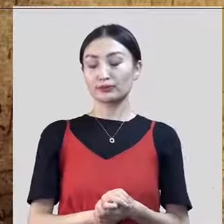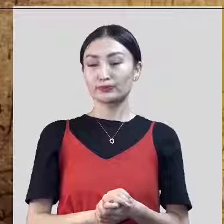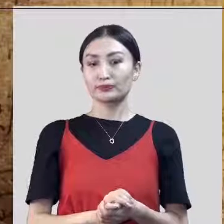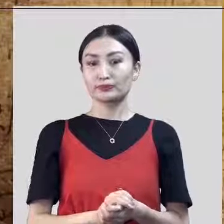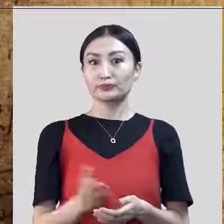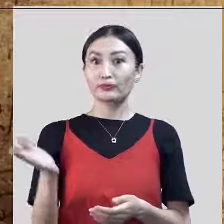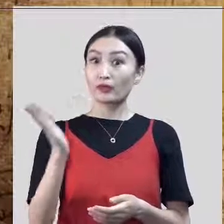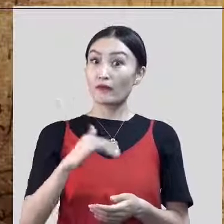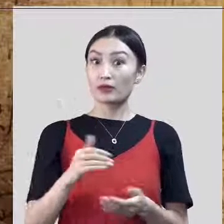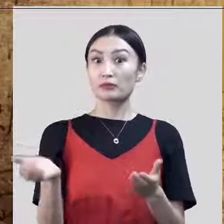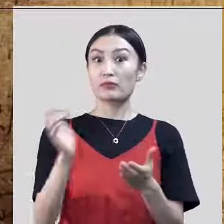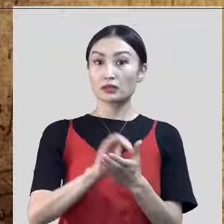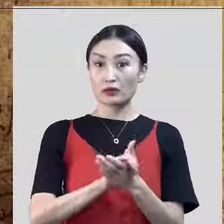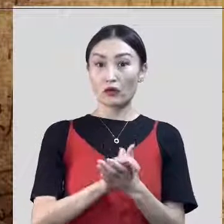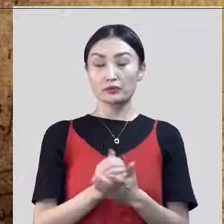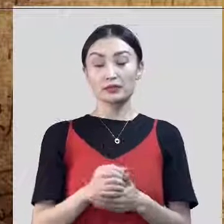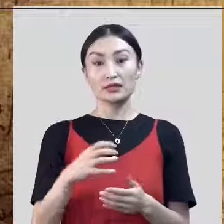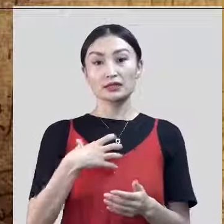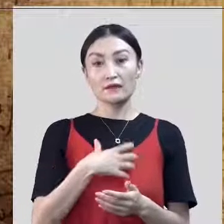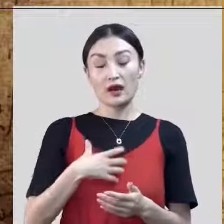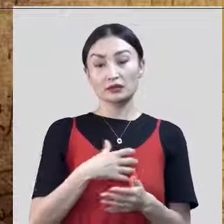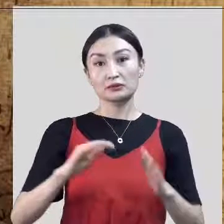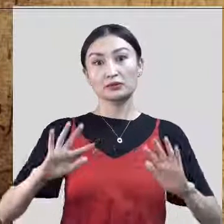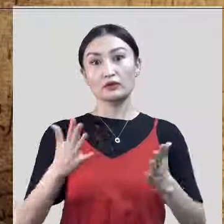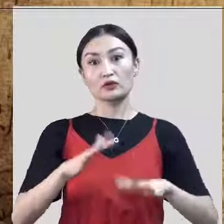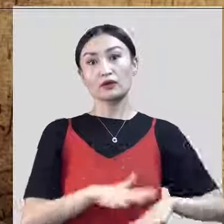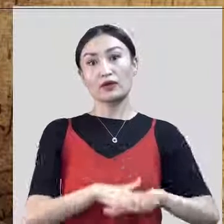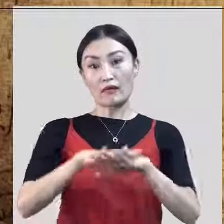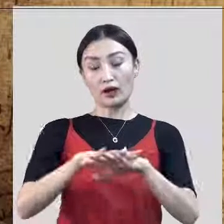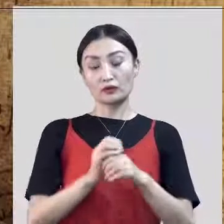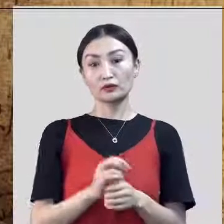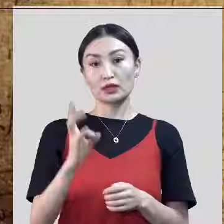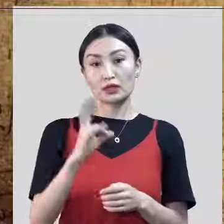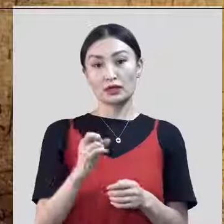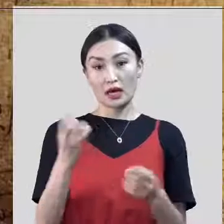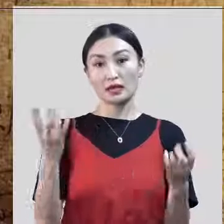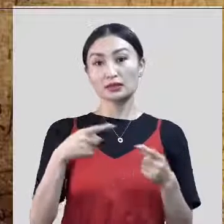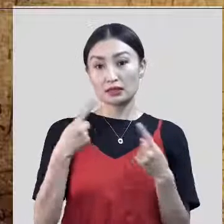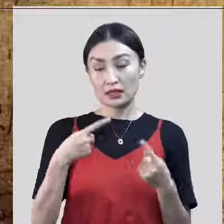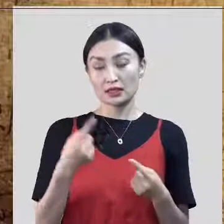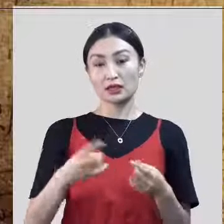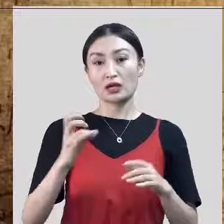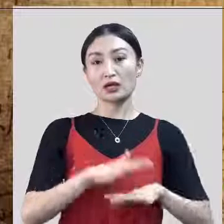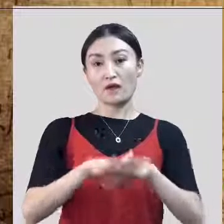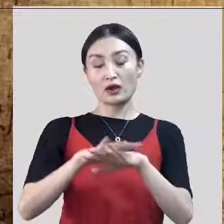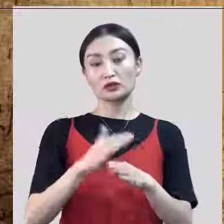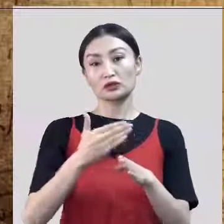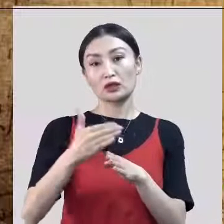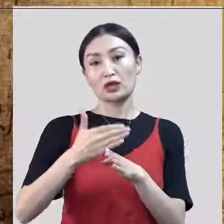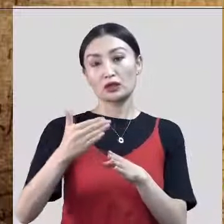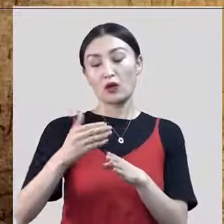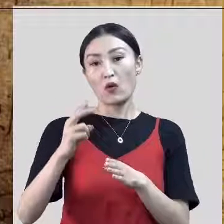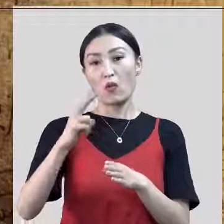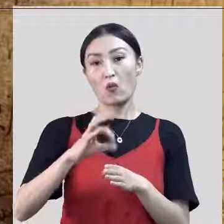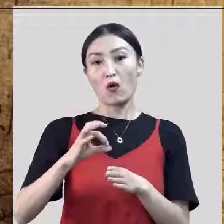давайте познакомимся с основными событиями революцией надо отметить что революция развивалась по